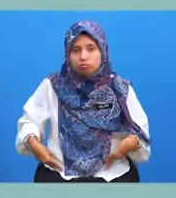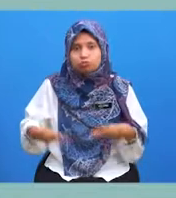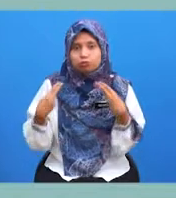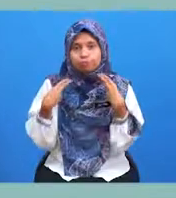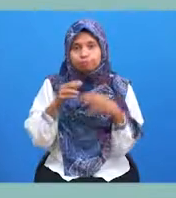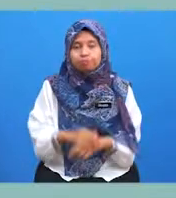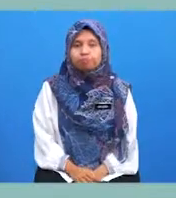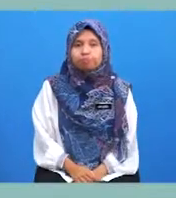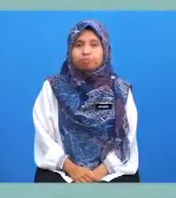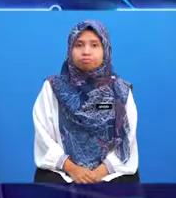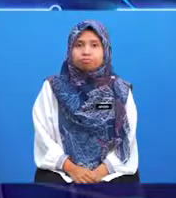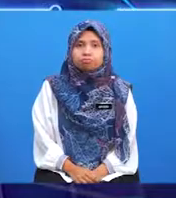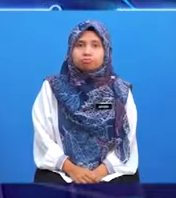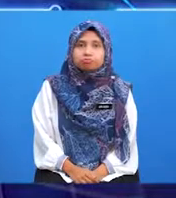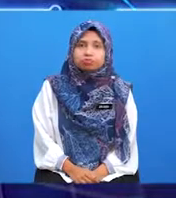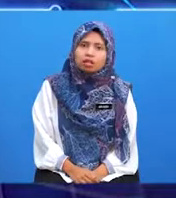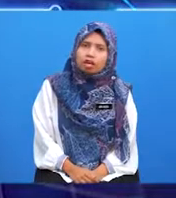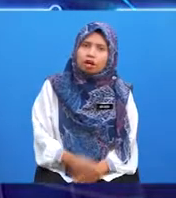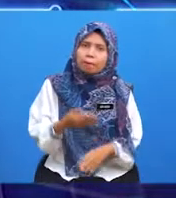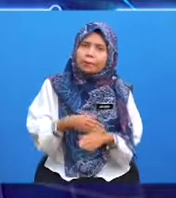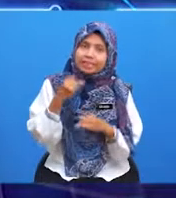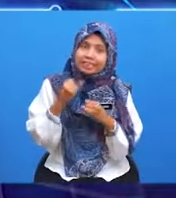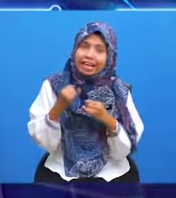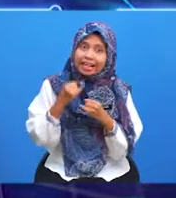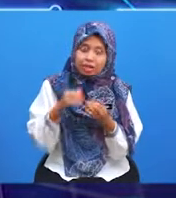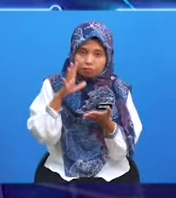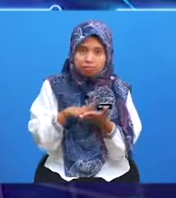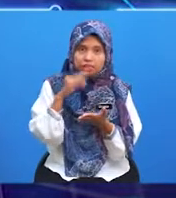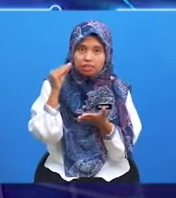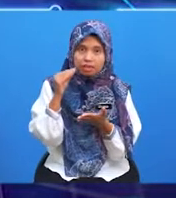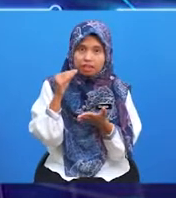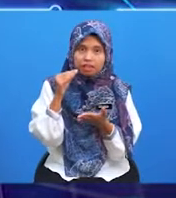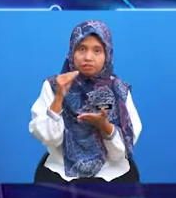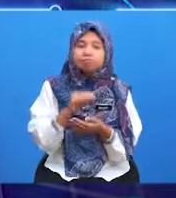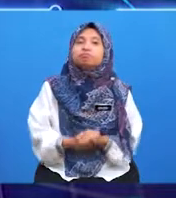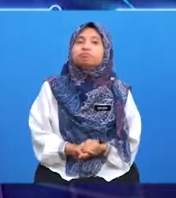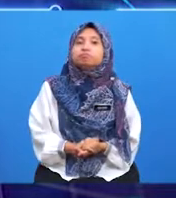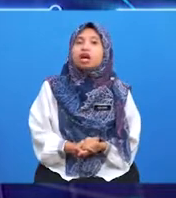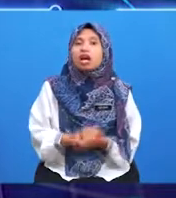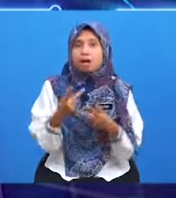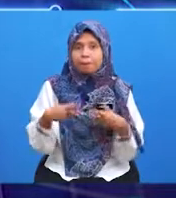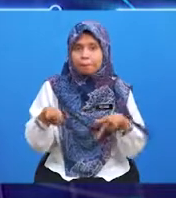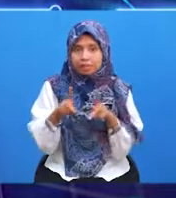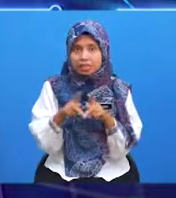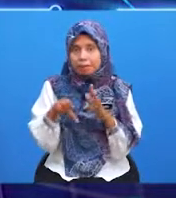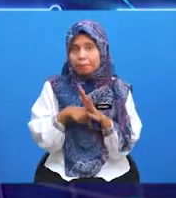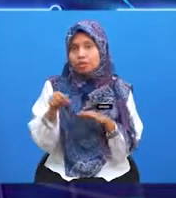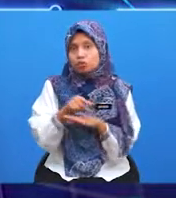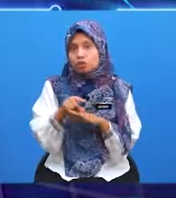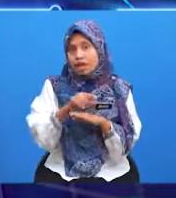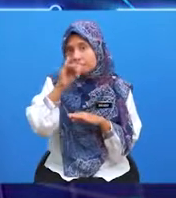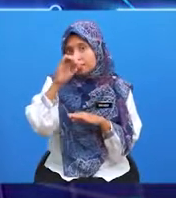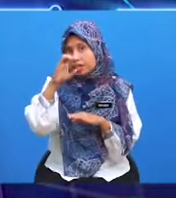kesejahteraan hidup. Pada akhir pembelajaran subtopik kepentingan penggunaan